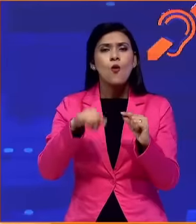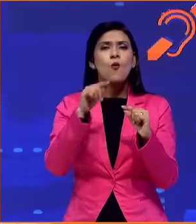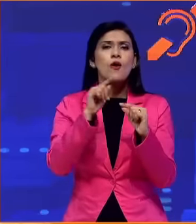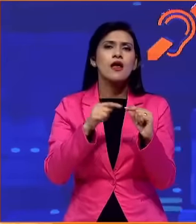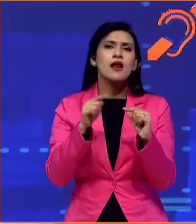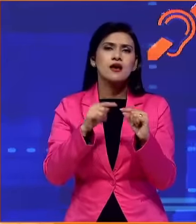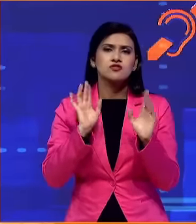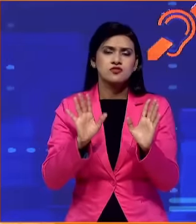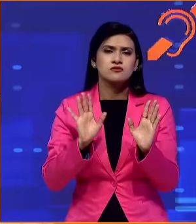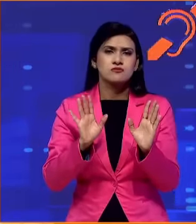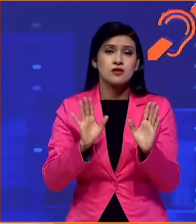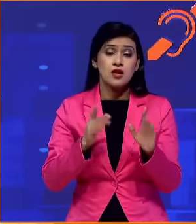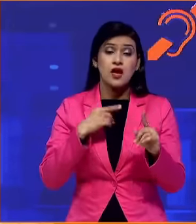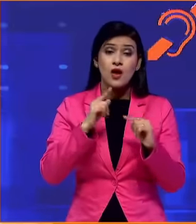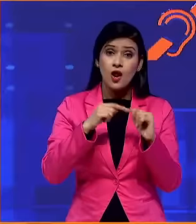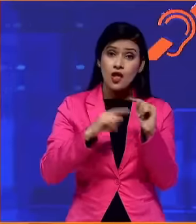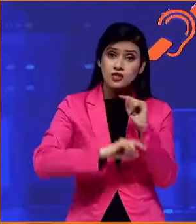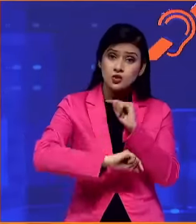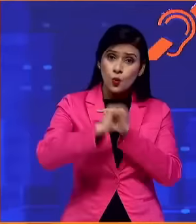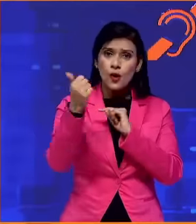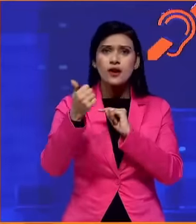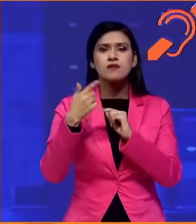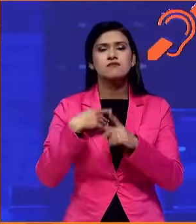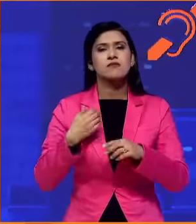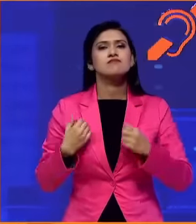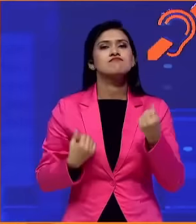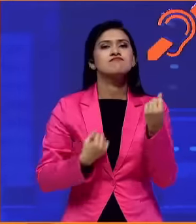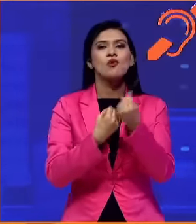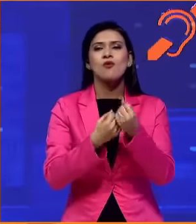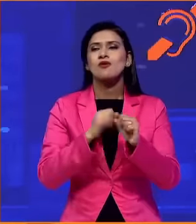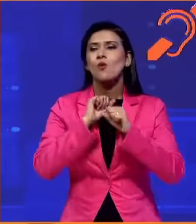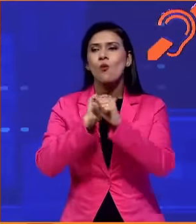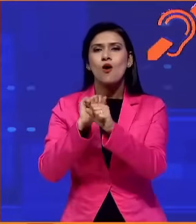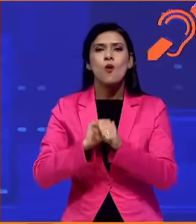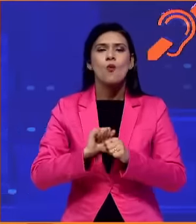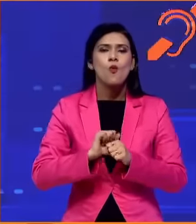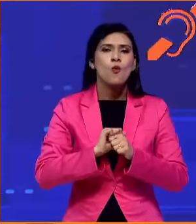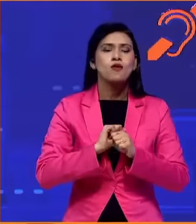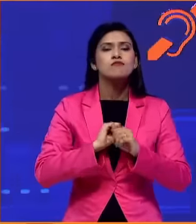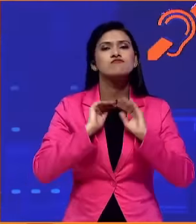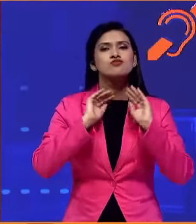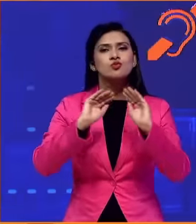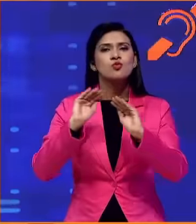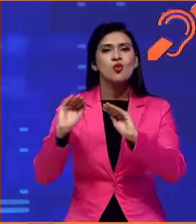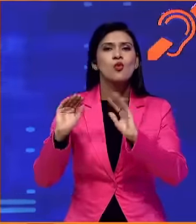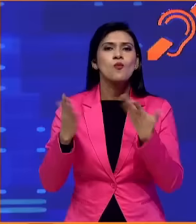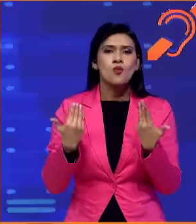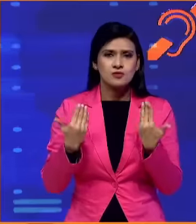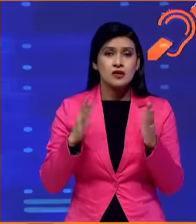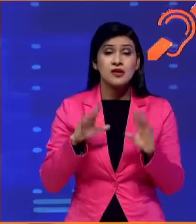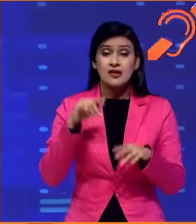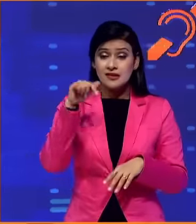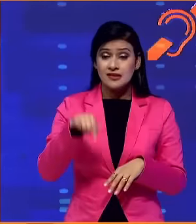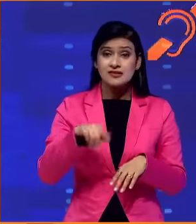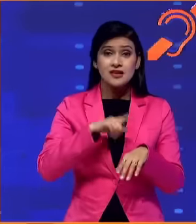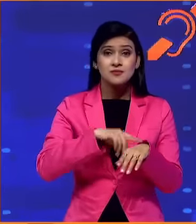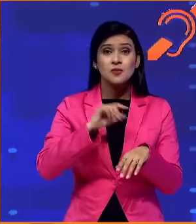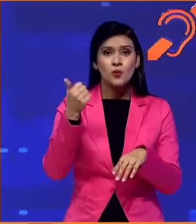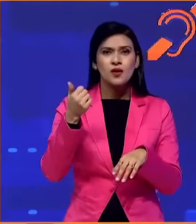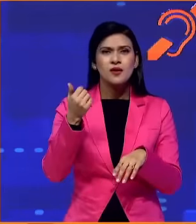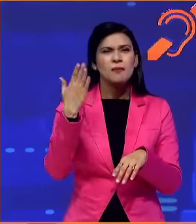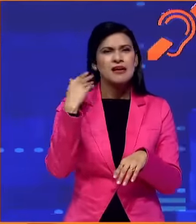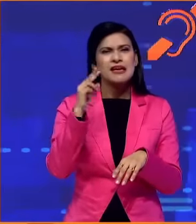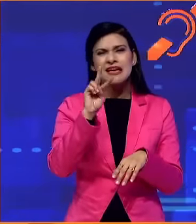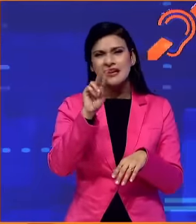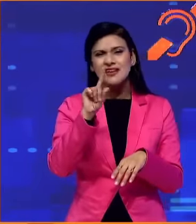चाहिए।हम चुनावजीतनेपरहीसेवाकरपाएंगे,औरइसीलिए हमसबनेमिलकरचुनावलड़ा,औरइसीलिएमैंने आपकोबतायाकिइसबारहमने200विधायकोंमेंसे70सीटेंजीतीहैं ;पिछलीबारहमसिर्फ21खिलाड़ी